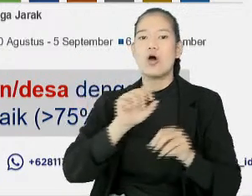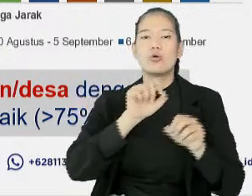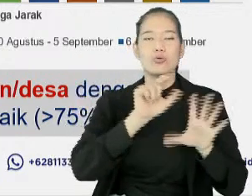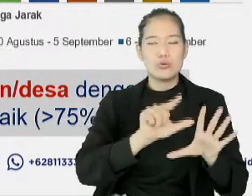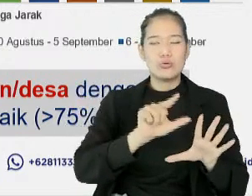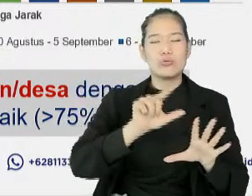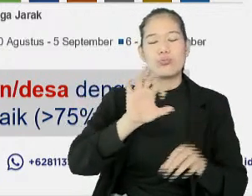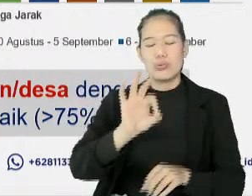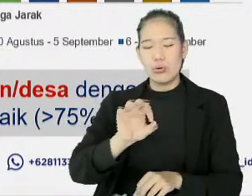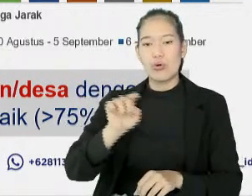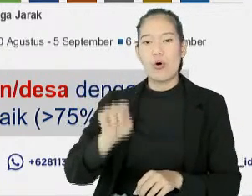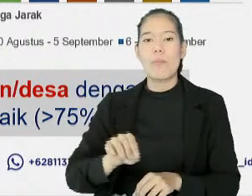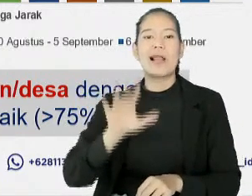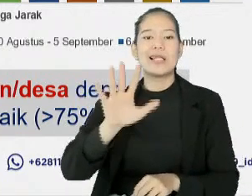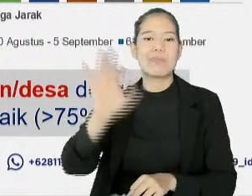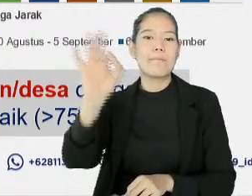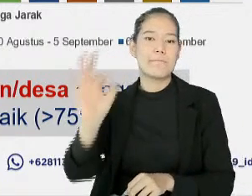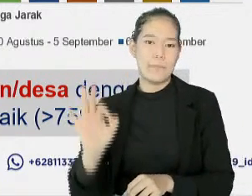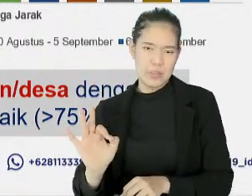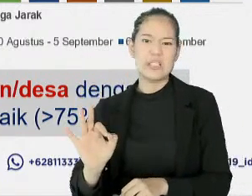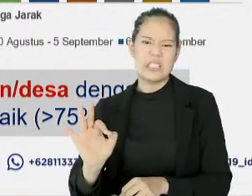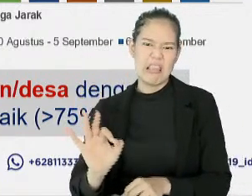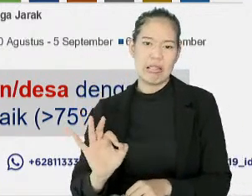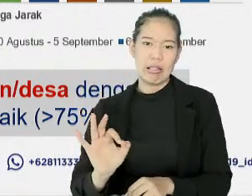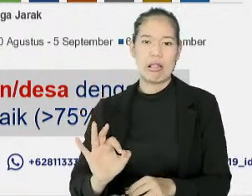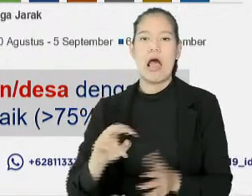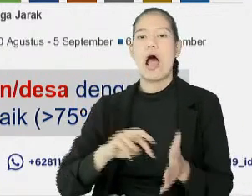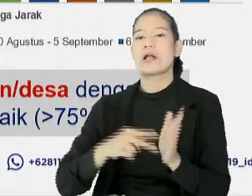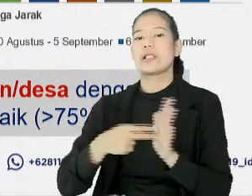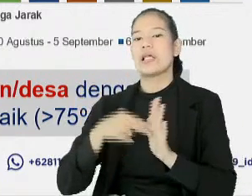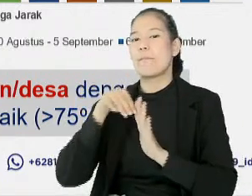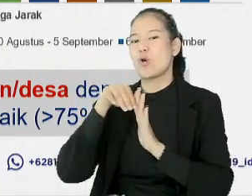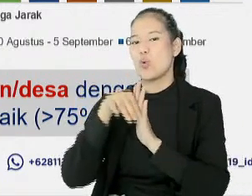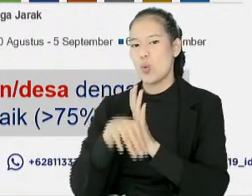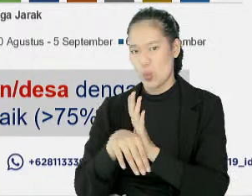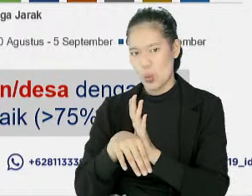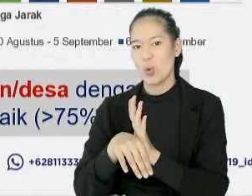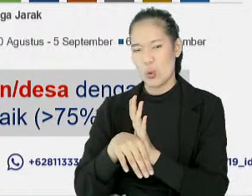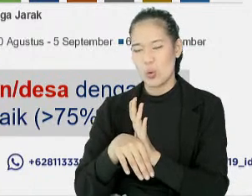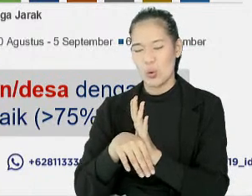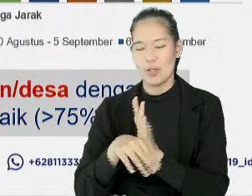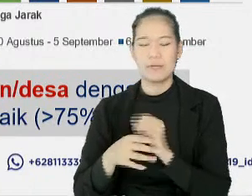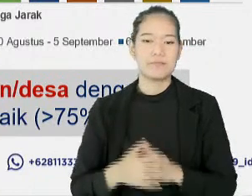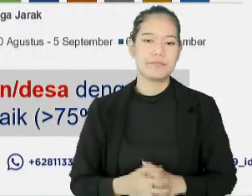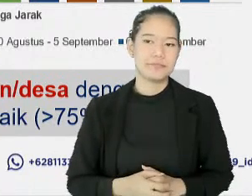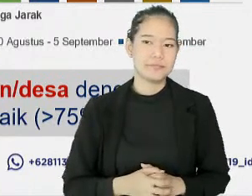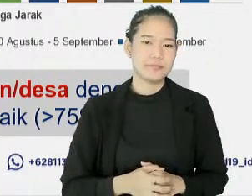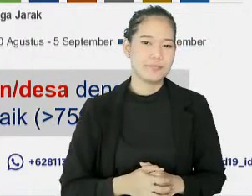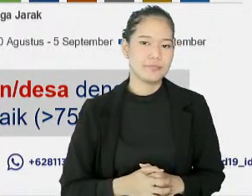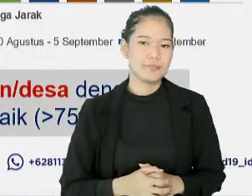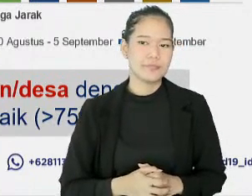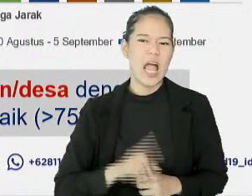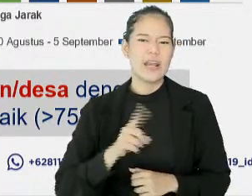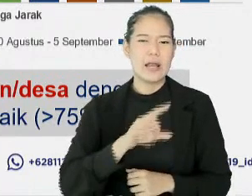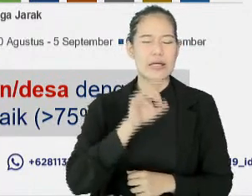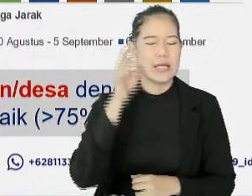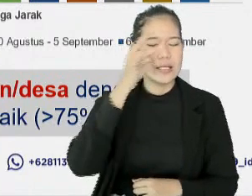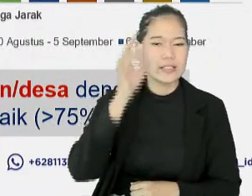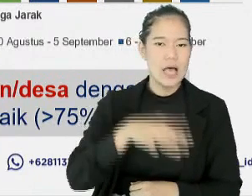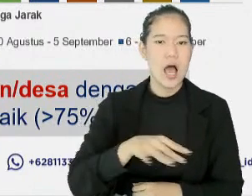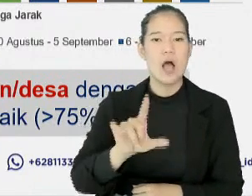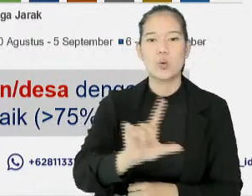07 persen untuk menggunakan masker untuk jaga jarak dari arsen turun ke angka 73 12 persen Kelurahan dan desa